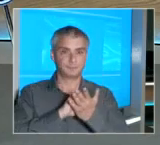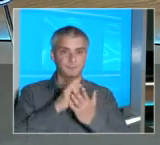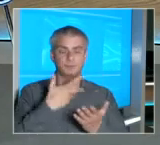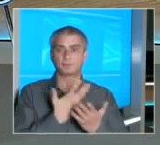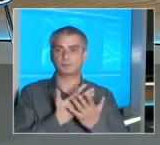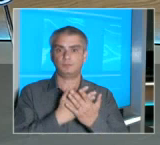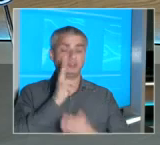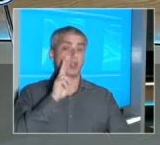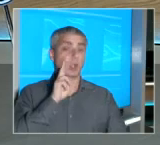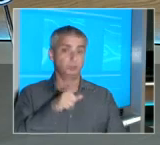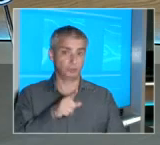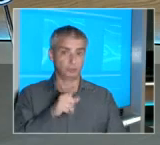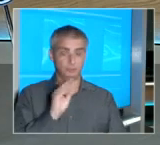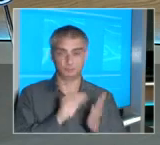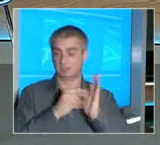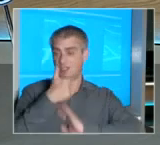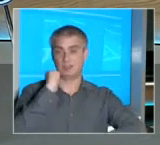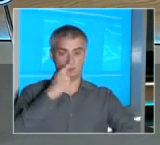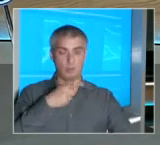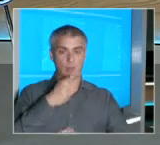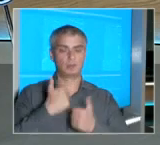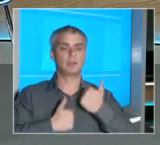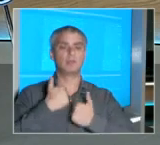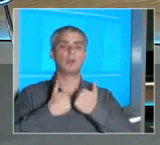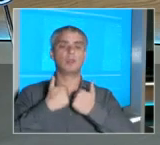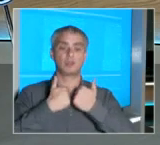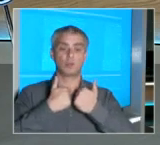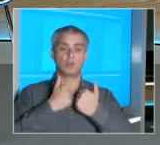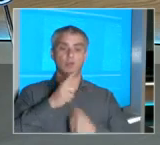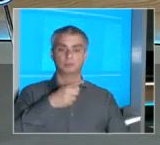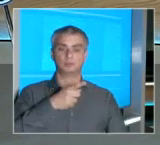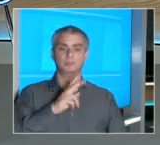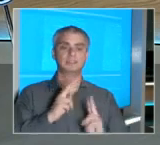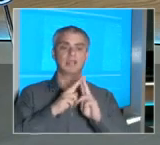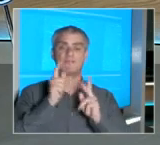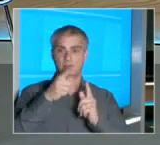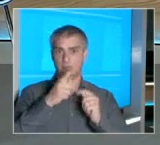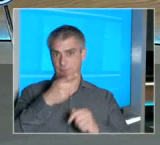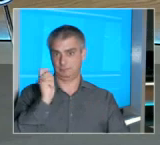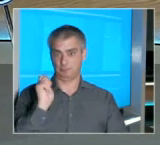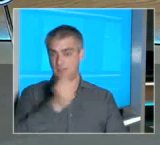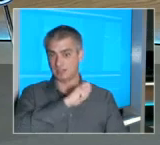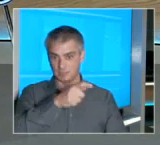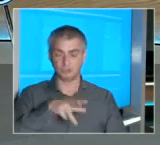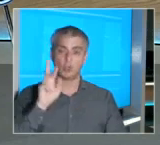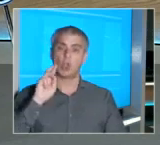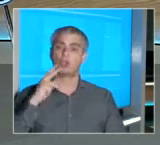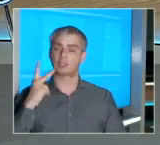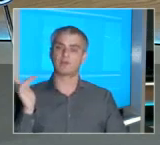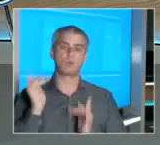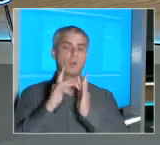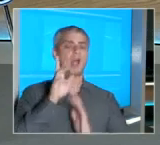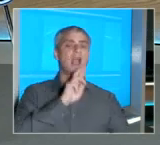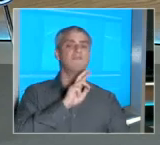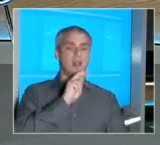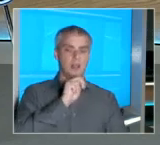העובדה שביום שישי, כך נקבע אתמול ברבעי הגמר, התמודדו בחצי גמר אליפות צרפת הפתוחה בטניס, רולאן גארוס, רוג'ר פדרר מול רפאל